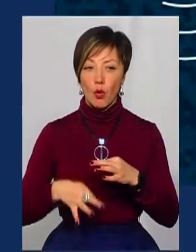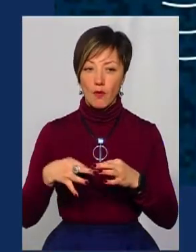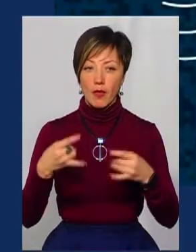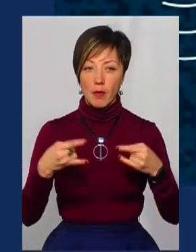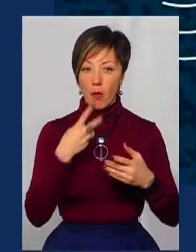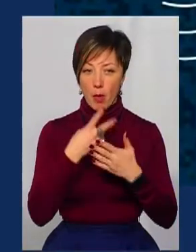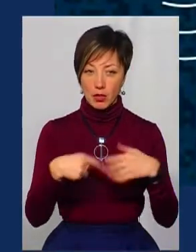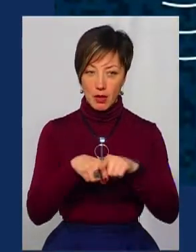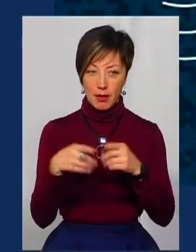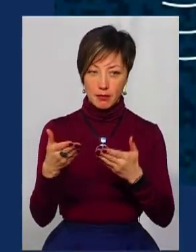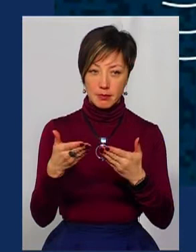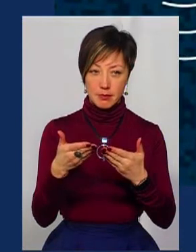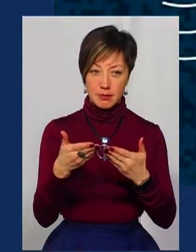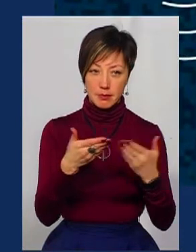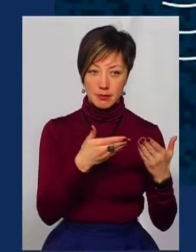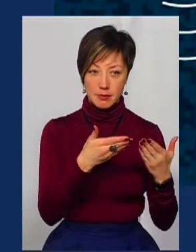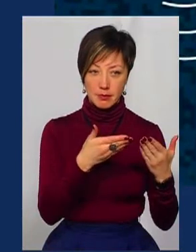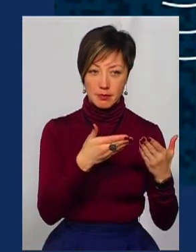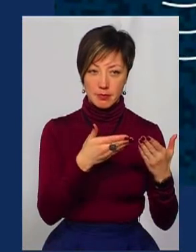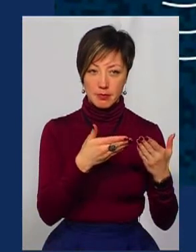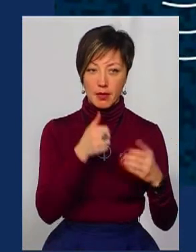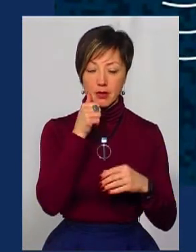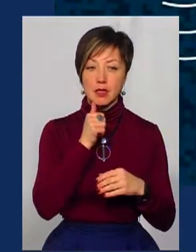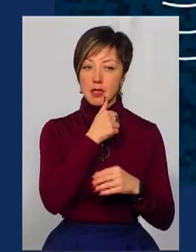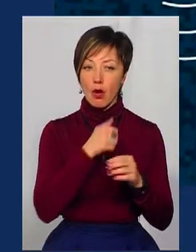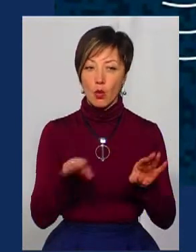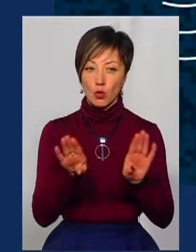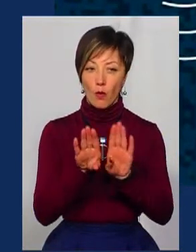зображення, що канал закодовано.